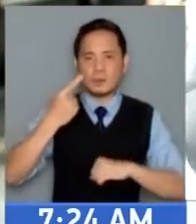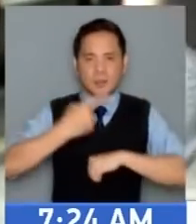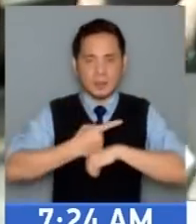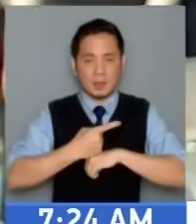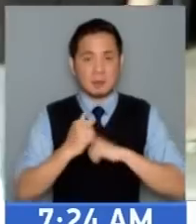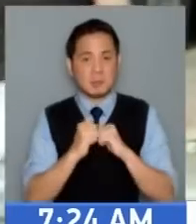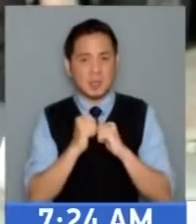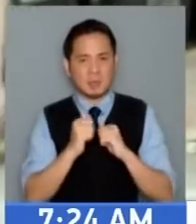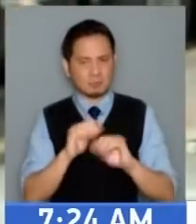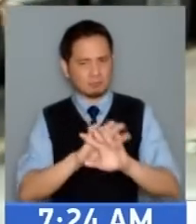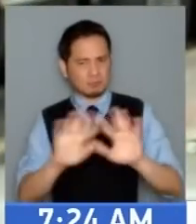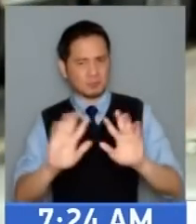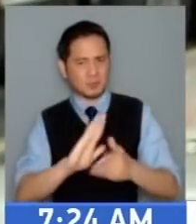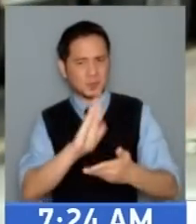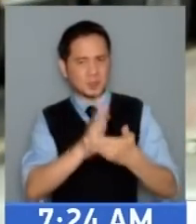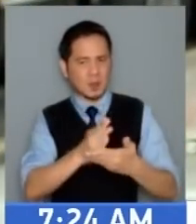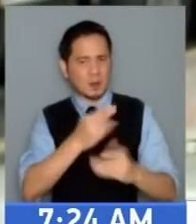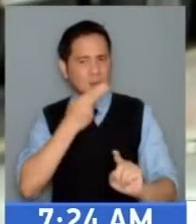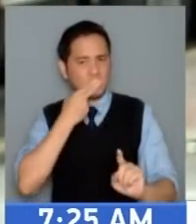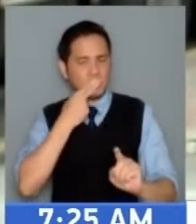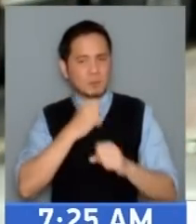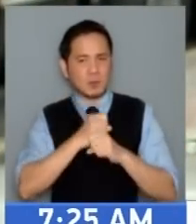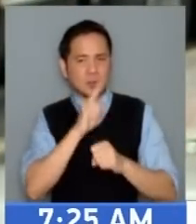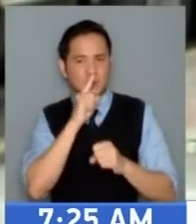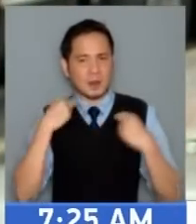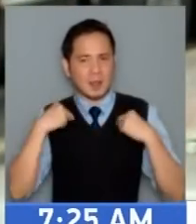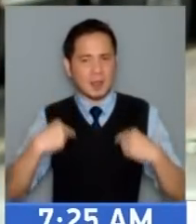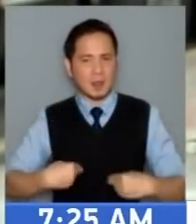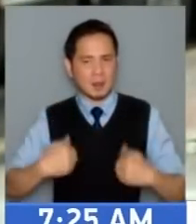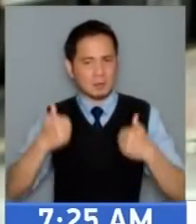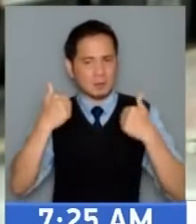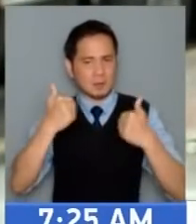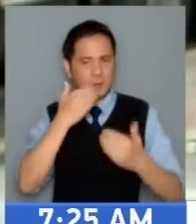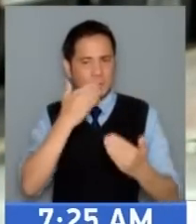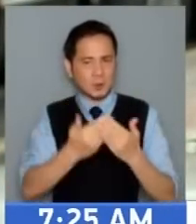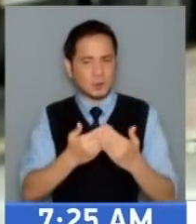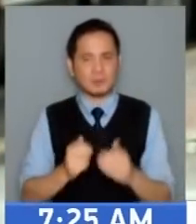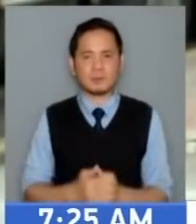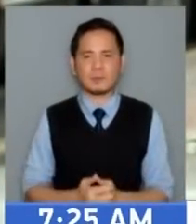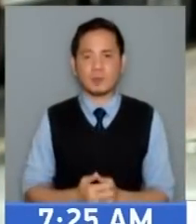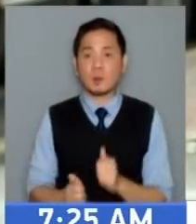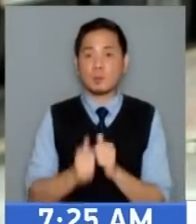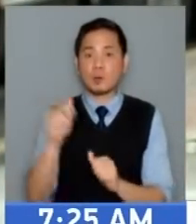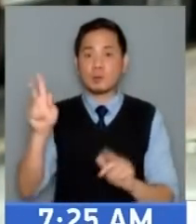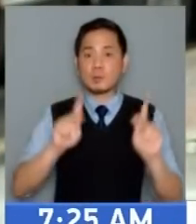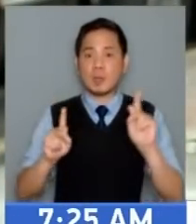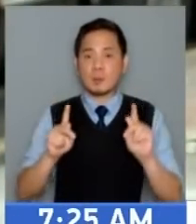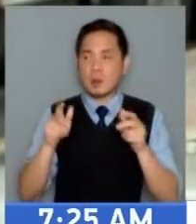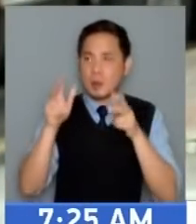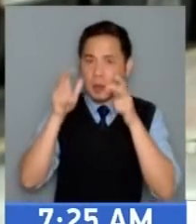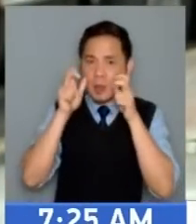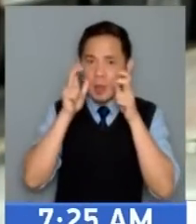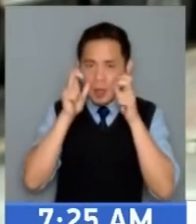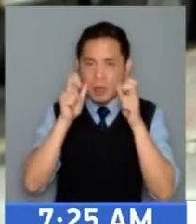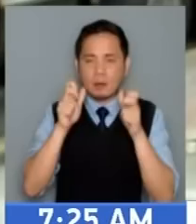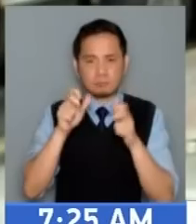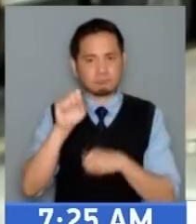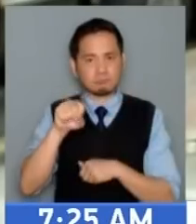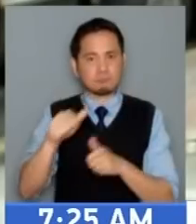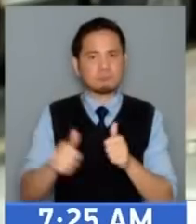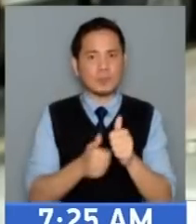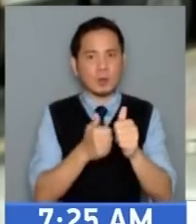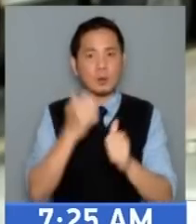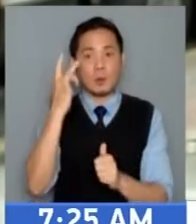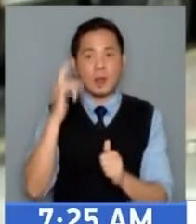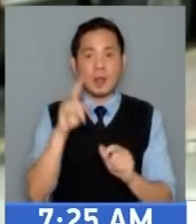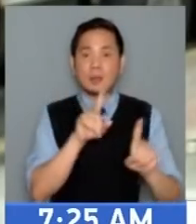paninigarilyo para sa mas magandang kalusugan. At mukhang nakikinig naman dyan ang marami nating kababayan dahil ayon nga sa isang survey, ay bumaba